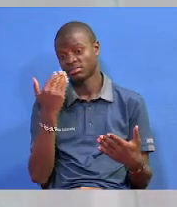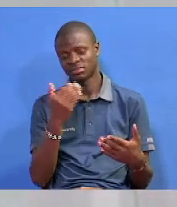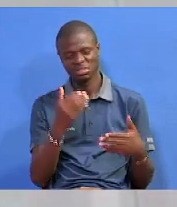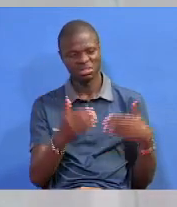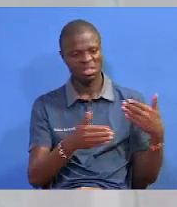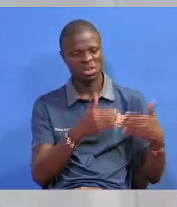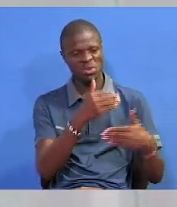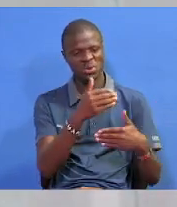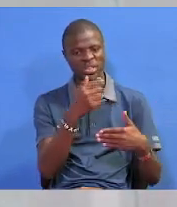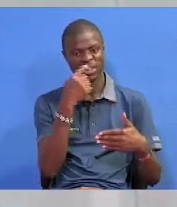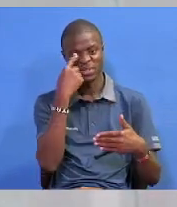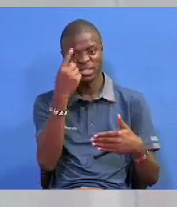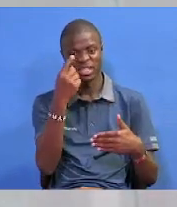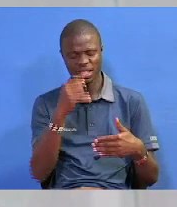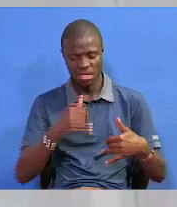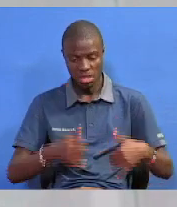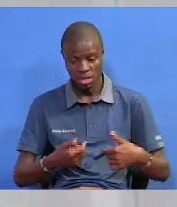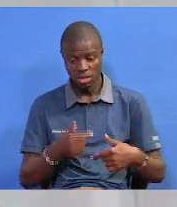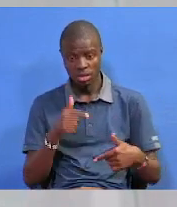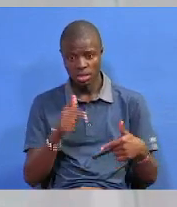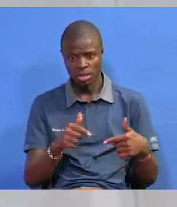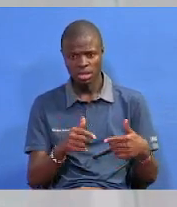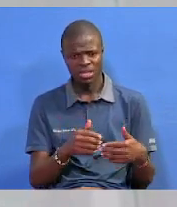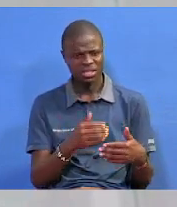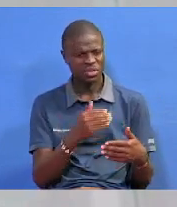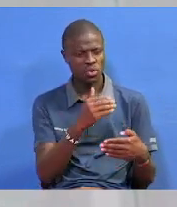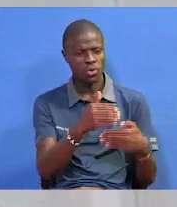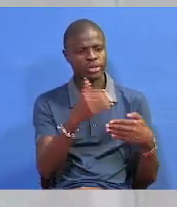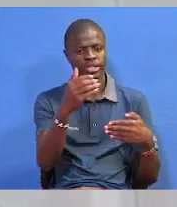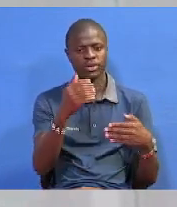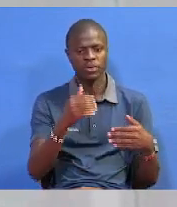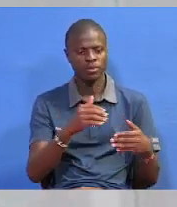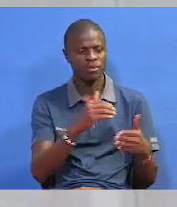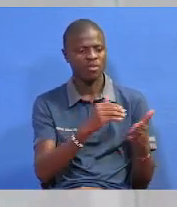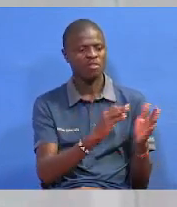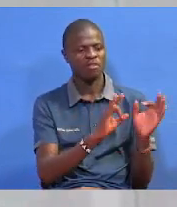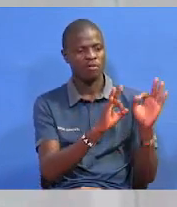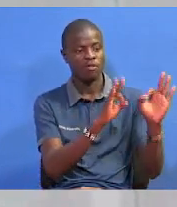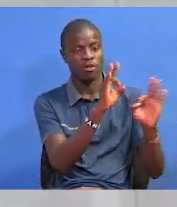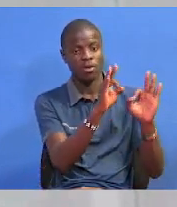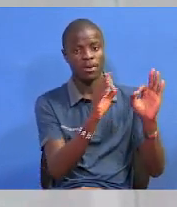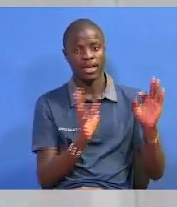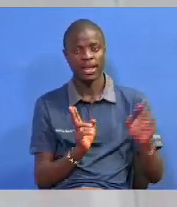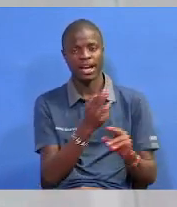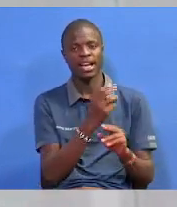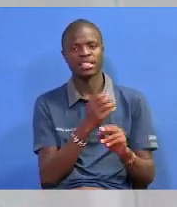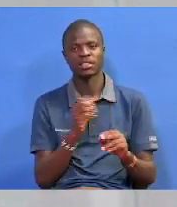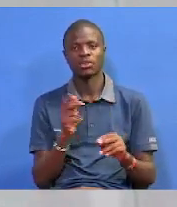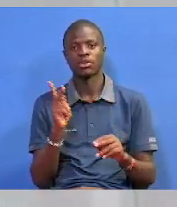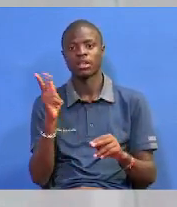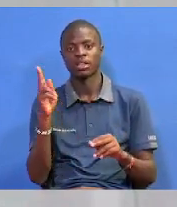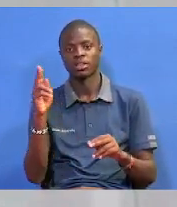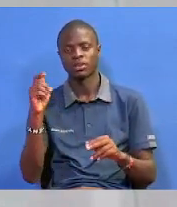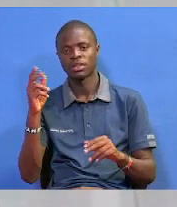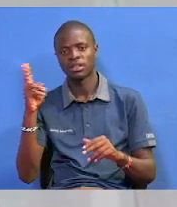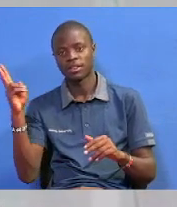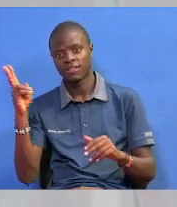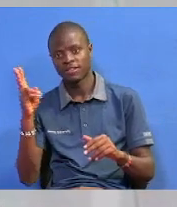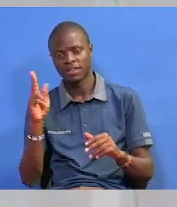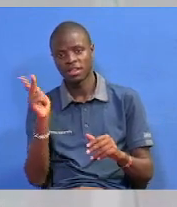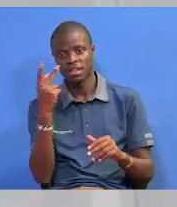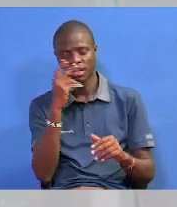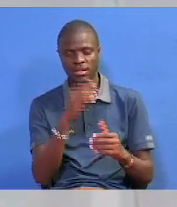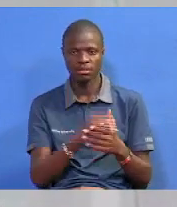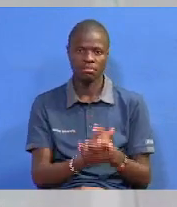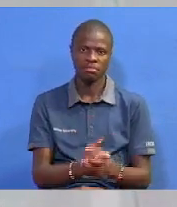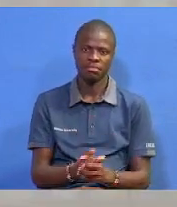endelea kutazama mizizi ya habari, endelea kutufuatilia katika mitandao yetu ya kijamii, Facebook at KUTV Kenya na YouTube at